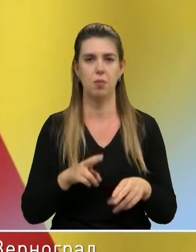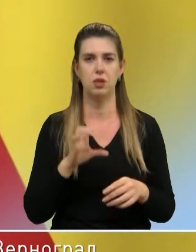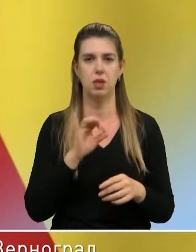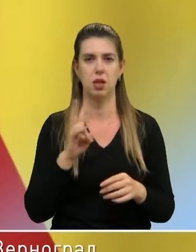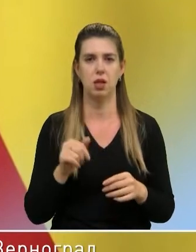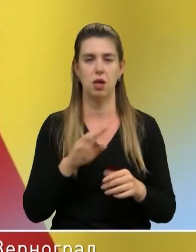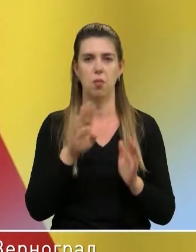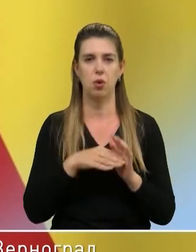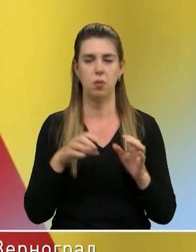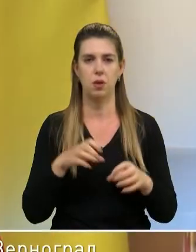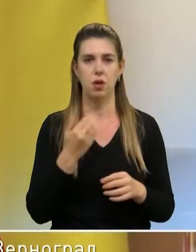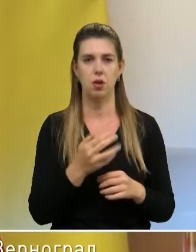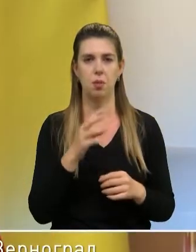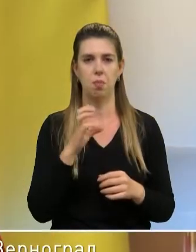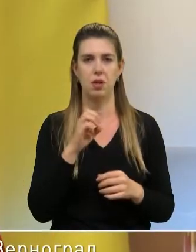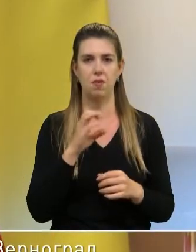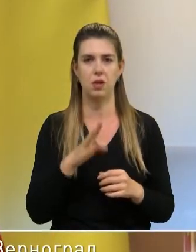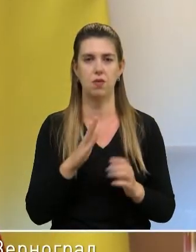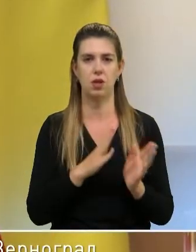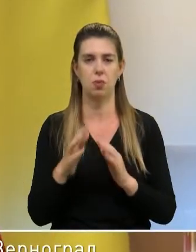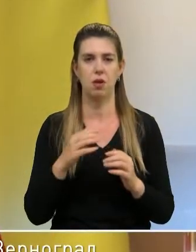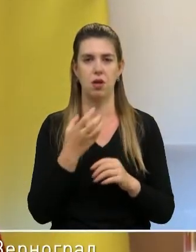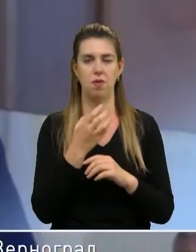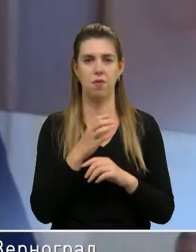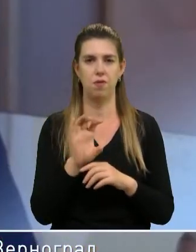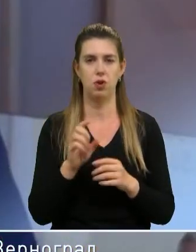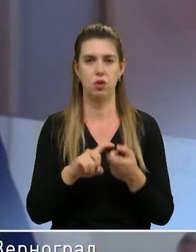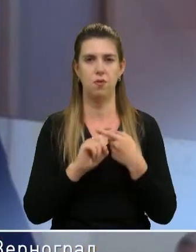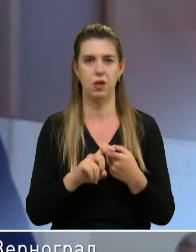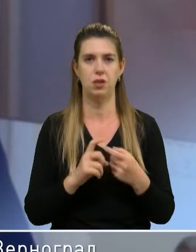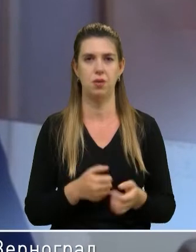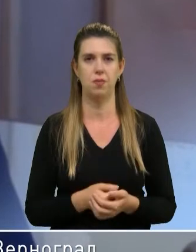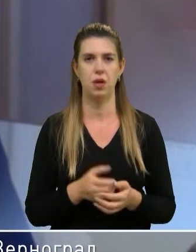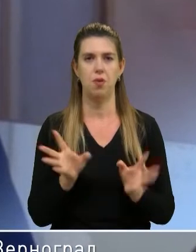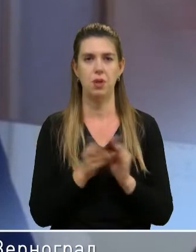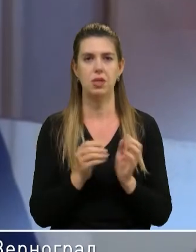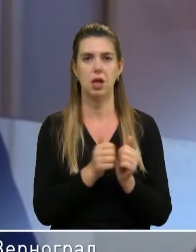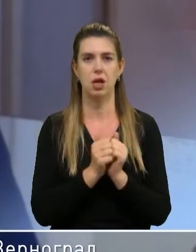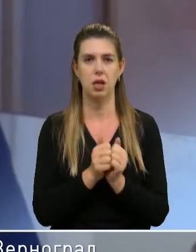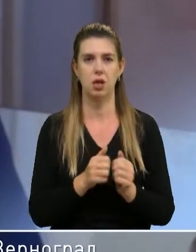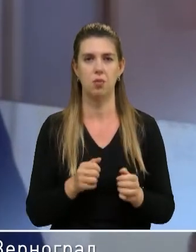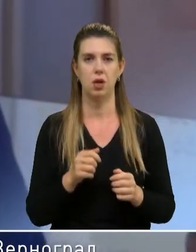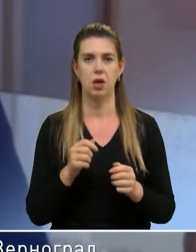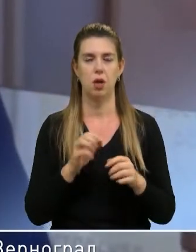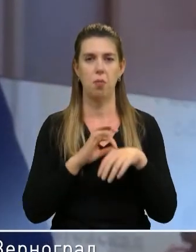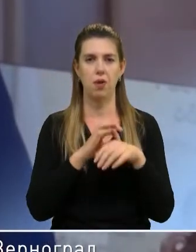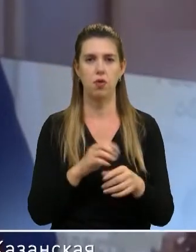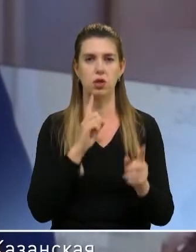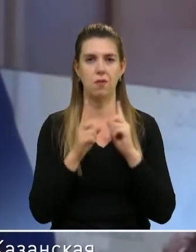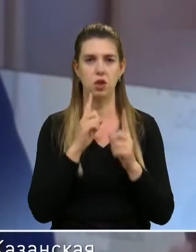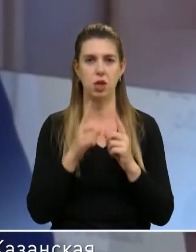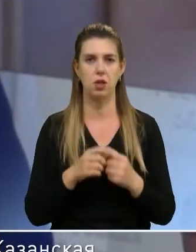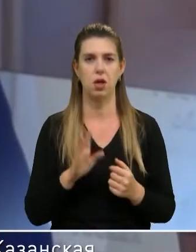под председательством Дмитрия Медведева в режиме видеосвязи. Вместе с коллегами провел совещание